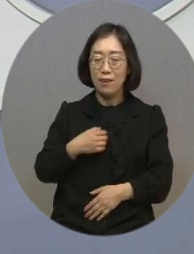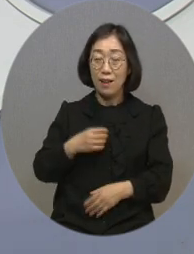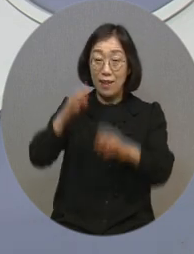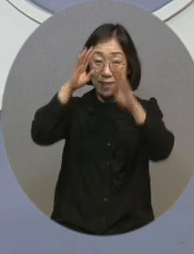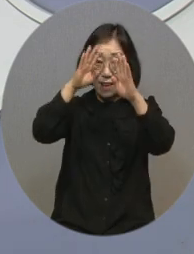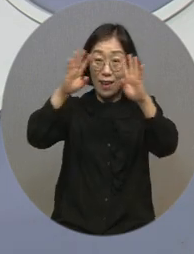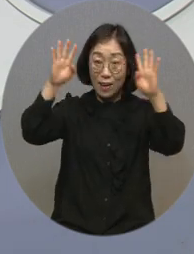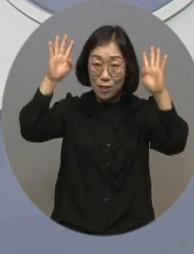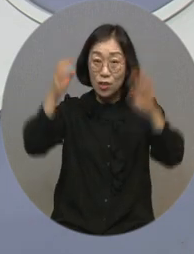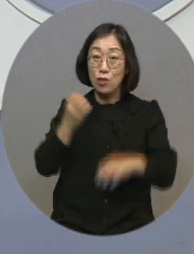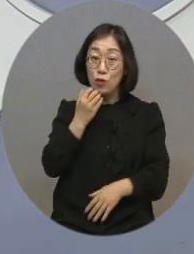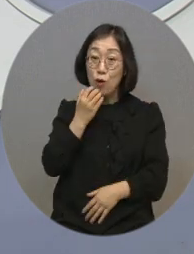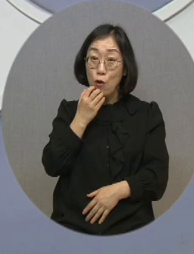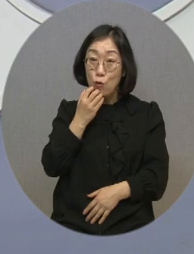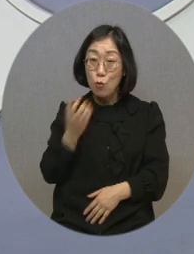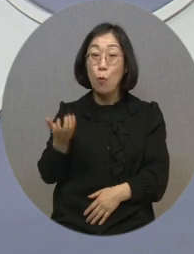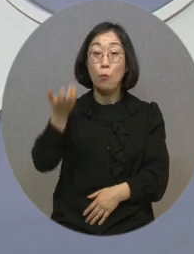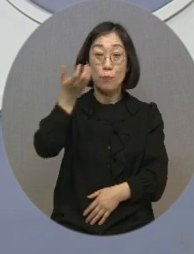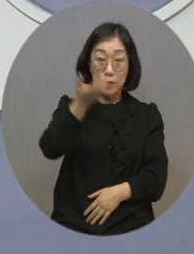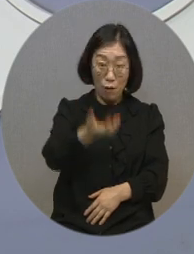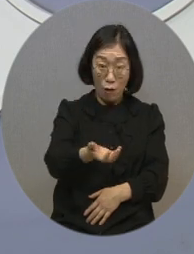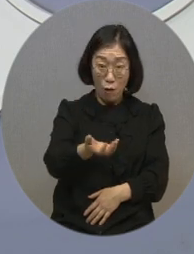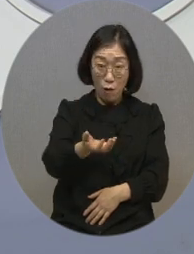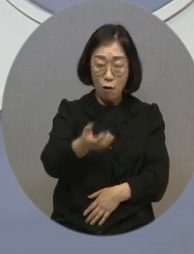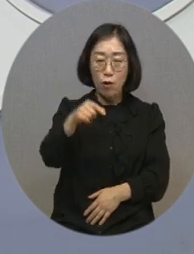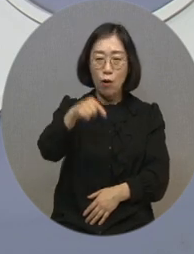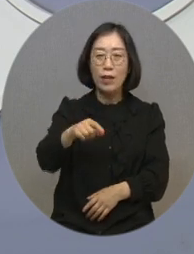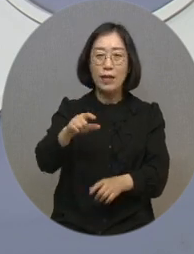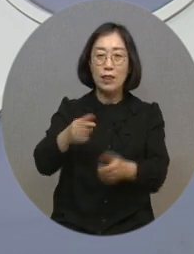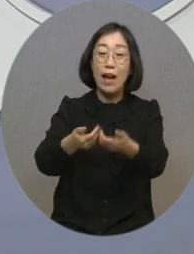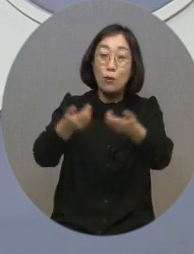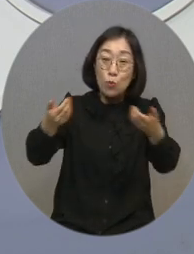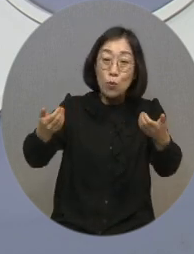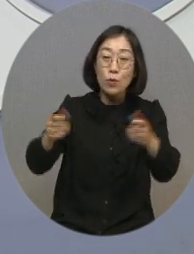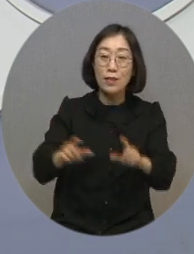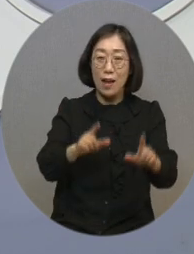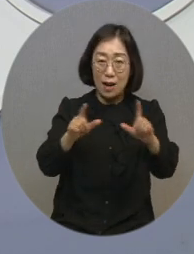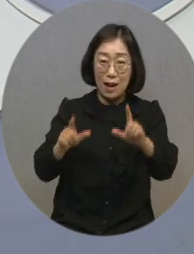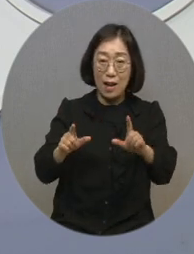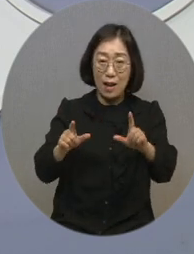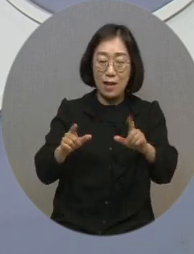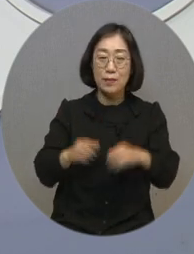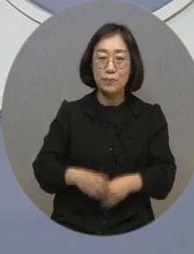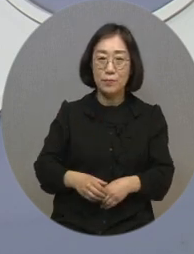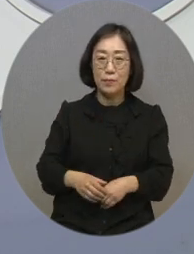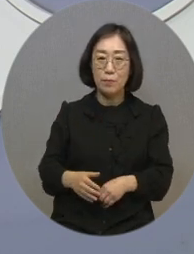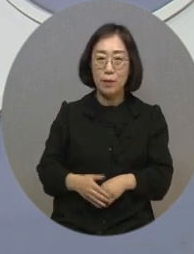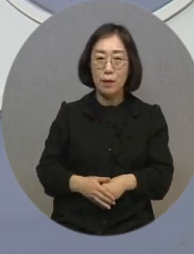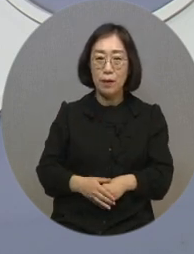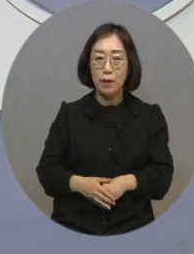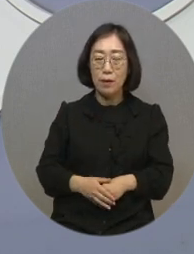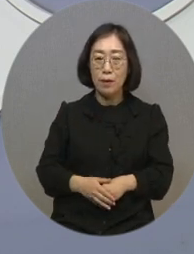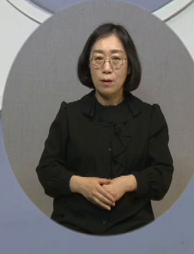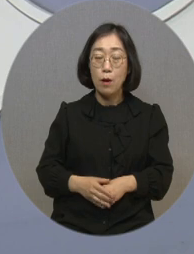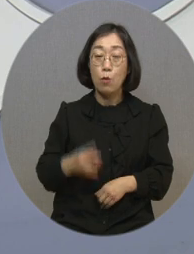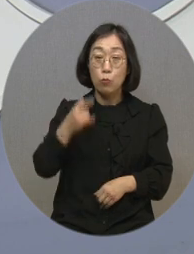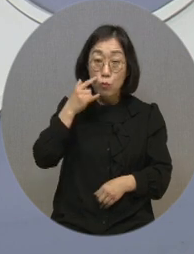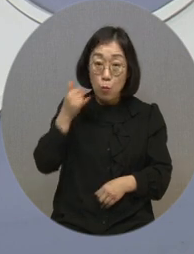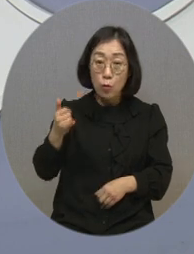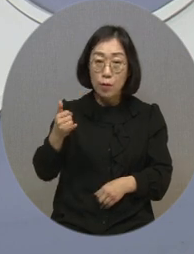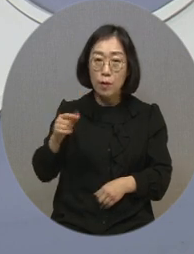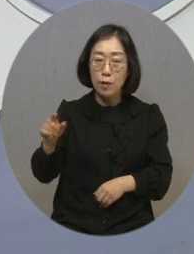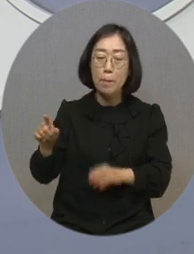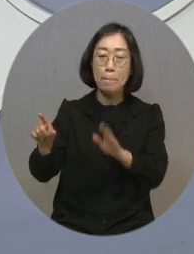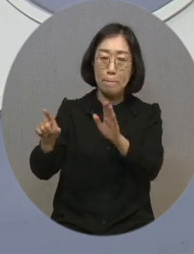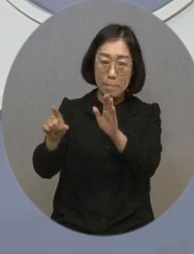대학교 때부터는 제가 이제 서울에 올라와서 있었기 때문에 네. 이렇게 이제 집에서 다니지는 못했지만은 그래도 하여튼